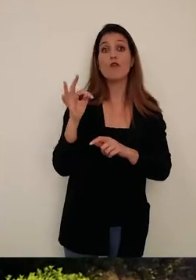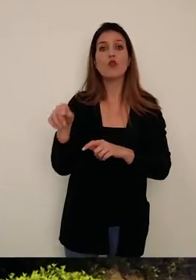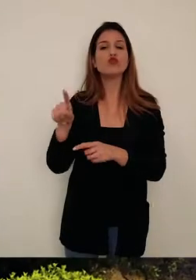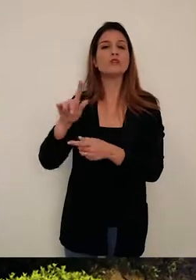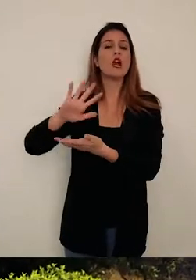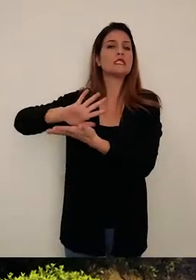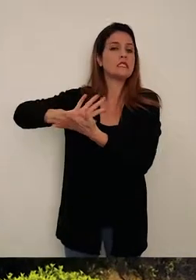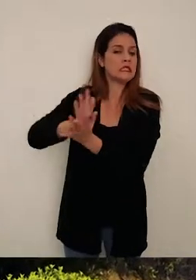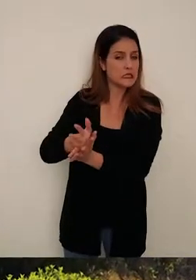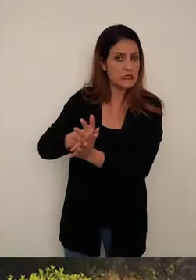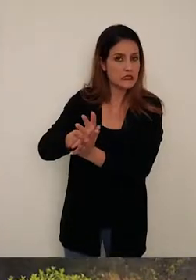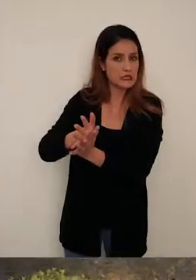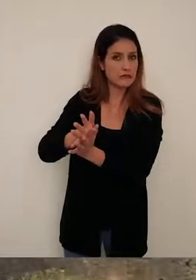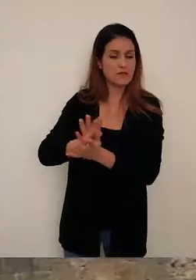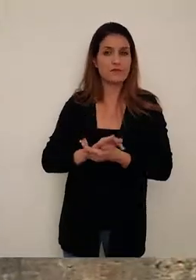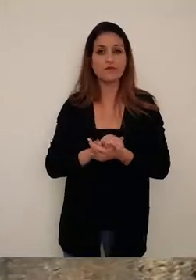distrussero.